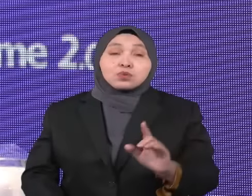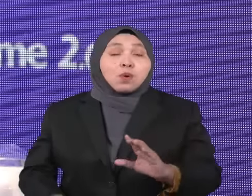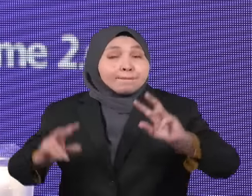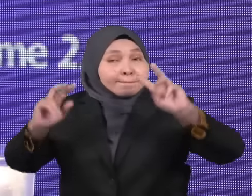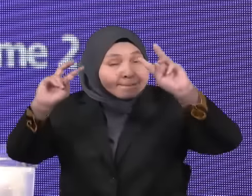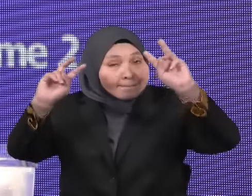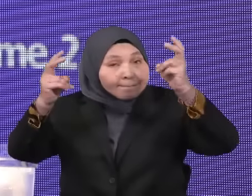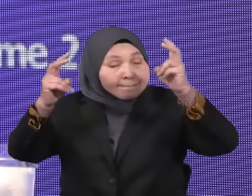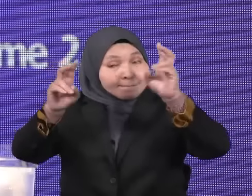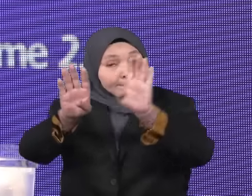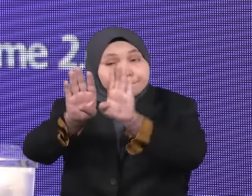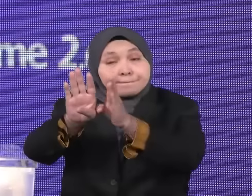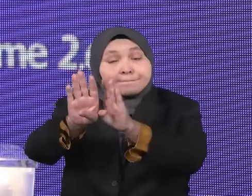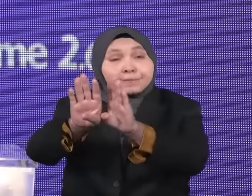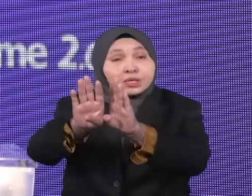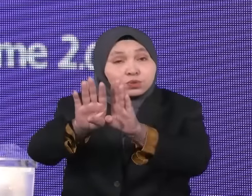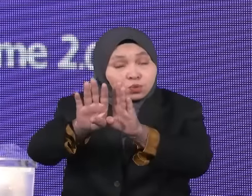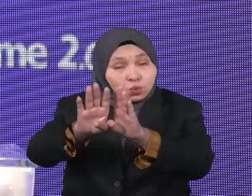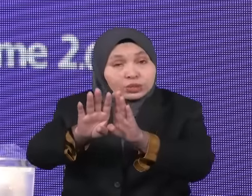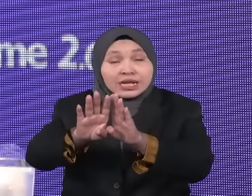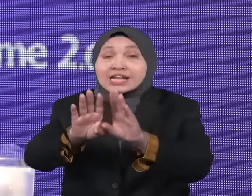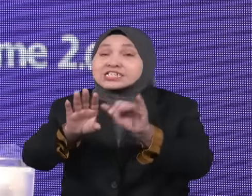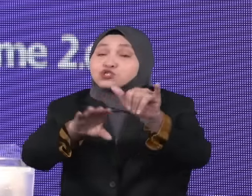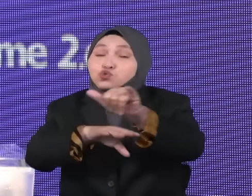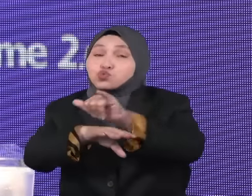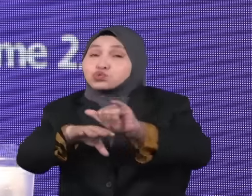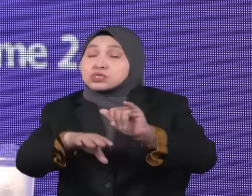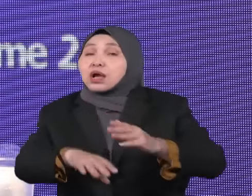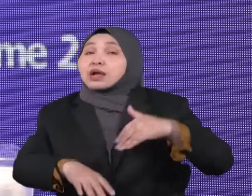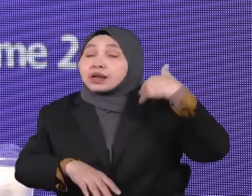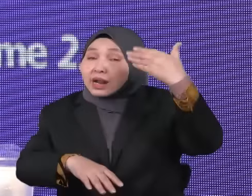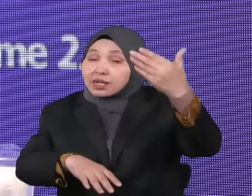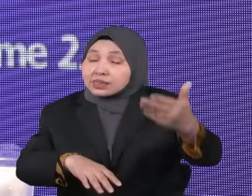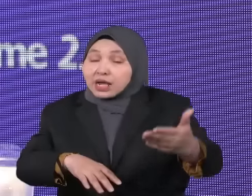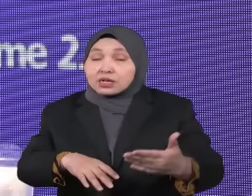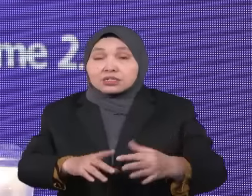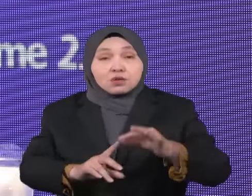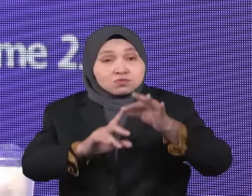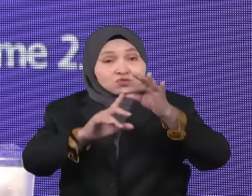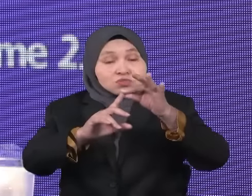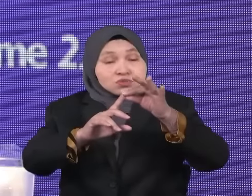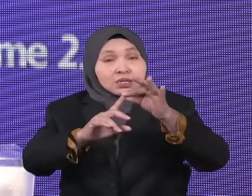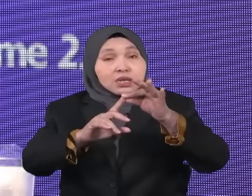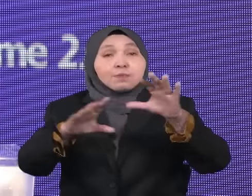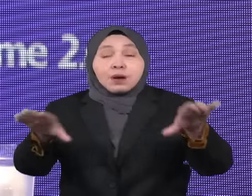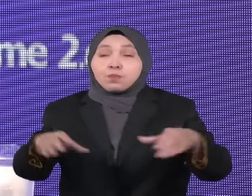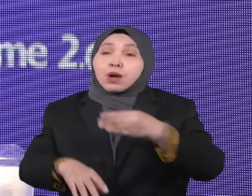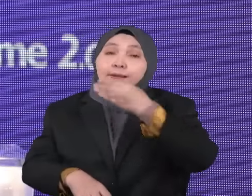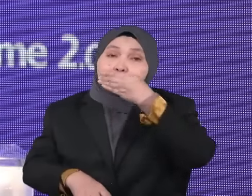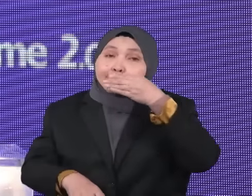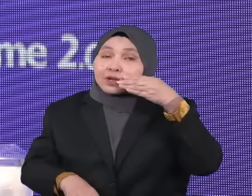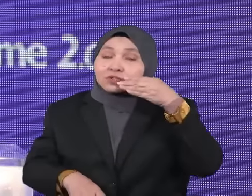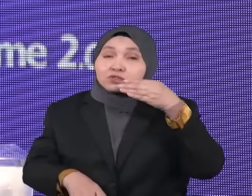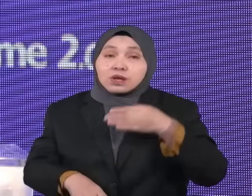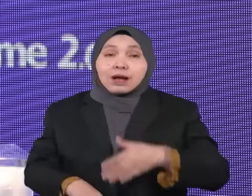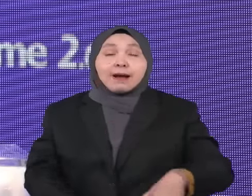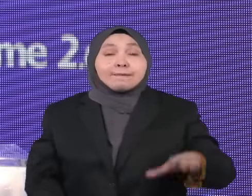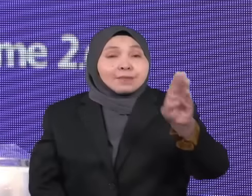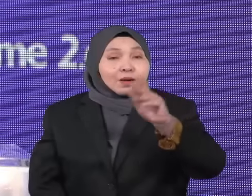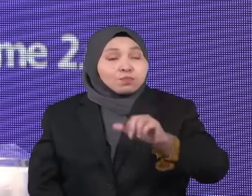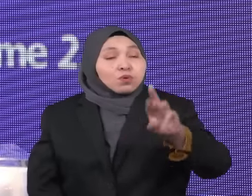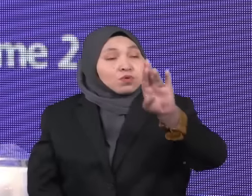ataupun satu pintu khusus di syurga nanti yang dikhususkan kepada mereka yang menunaikan puasa. Namanya Babur